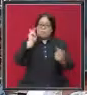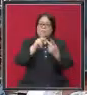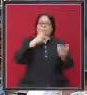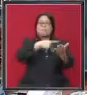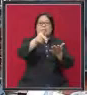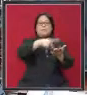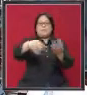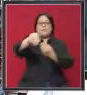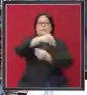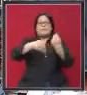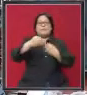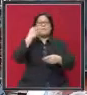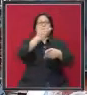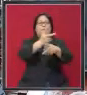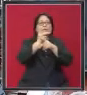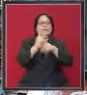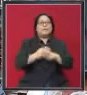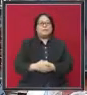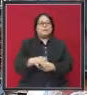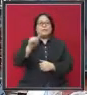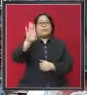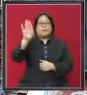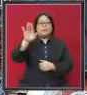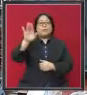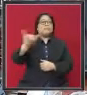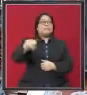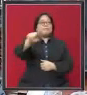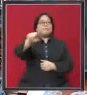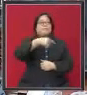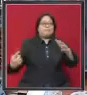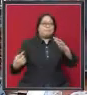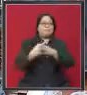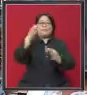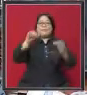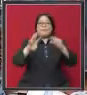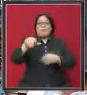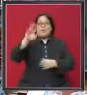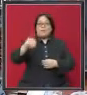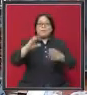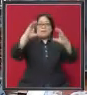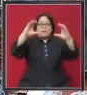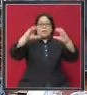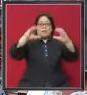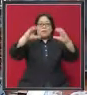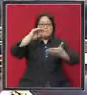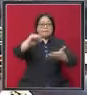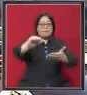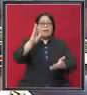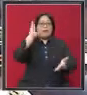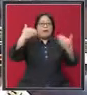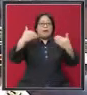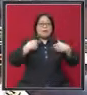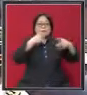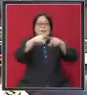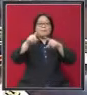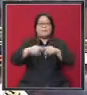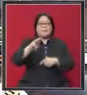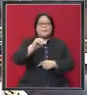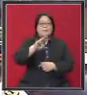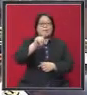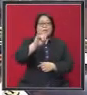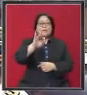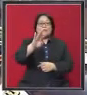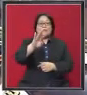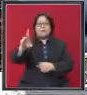balik pinjaman mereka. Yang Berhormat juga membangkitkan jika moratorium diberi secara pukal, akan ada multiplier effect